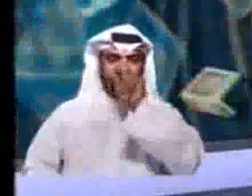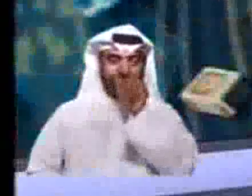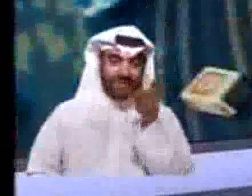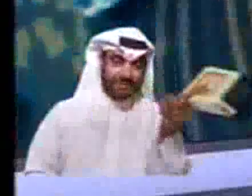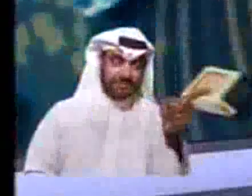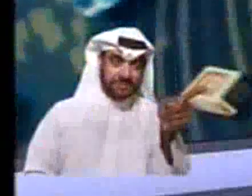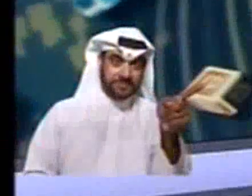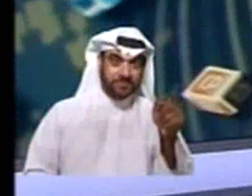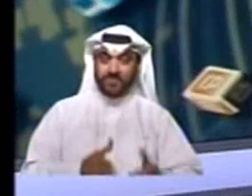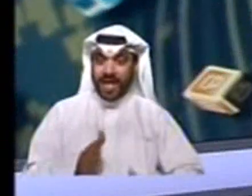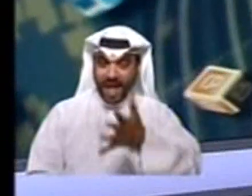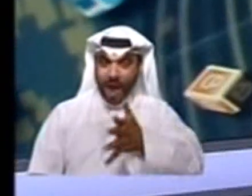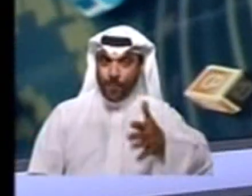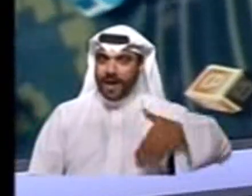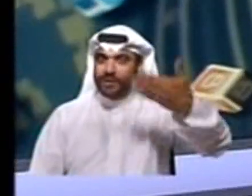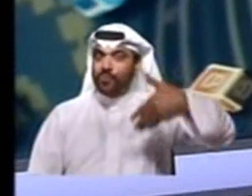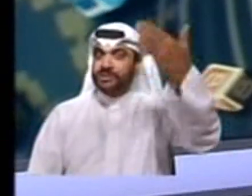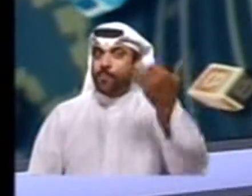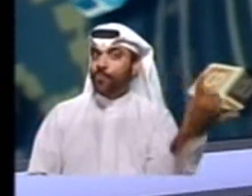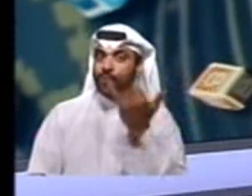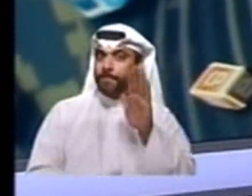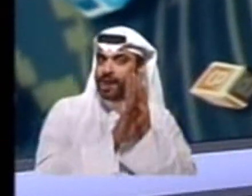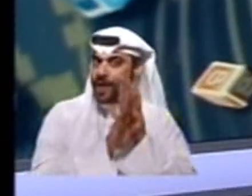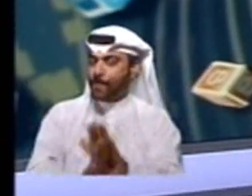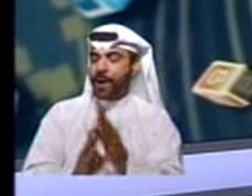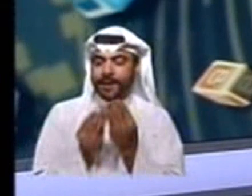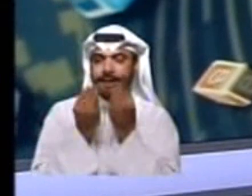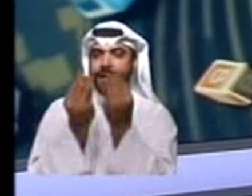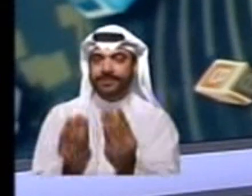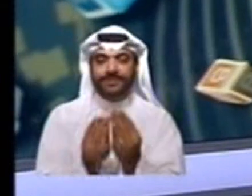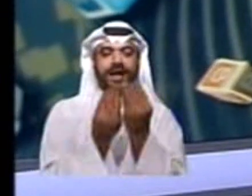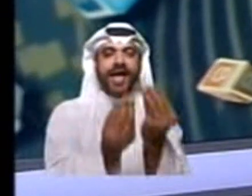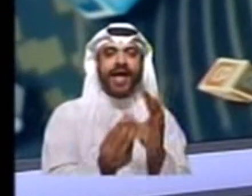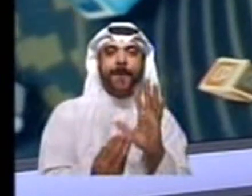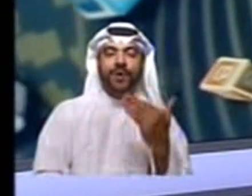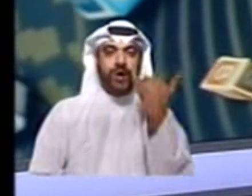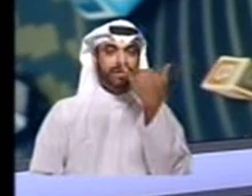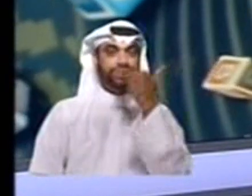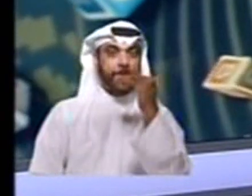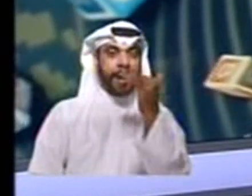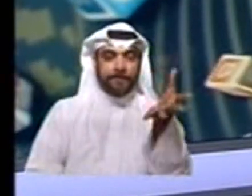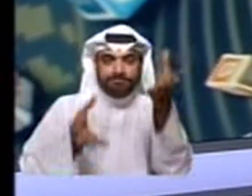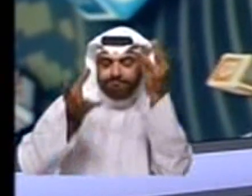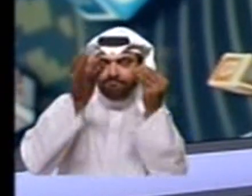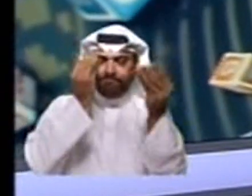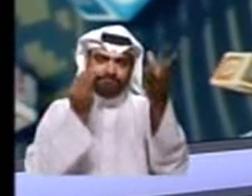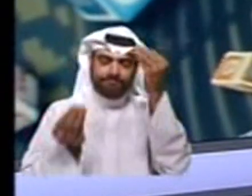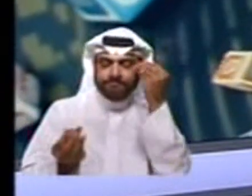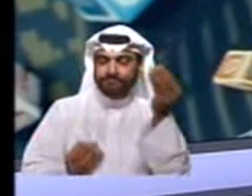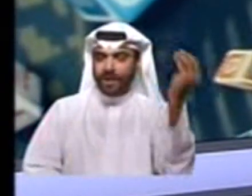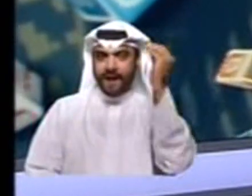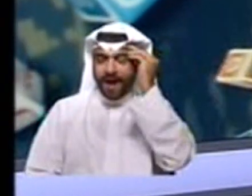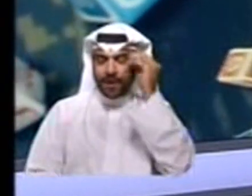أبناؤنا هم جيل المستقبل، ومن واجبنا حمايتهم وتوفير جميع الإمكانيات التي تسهم في تنمية القدرات العلمية